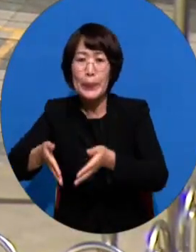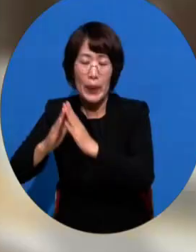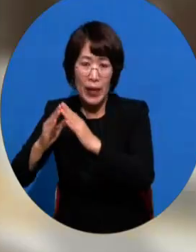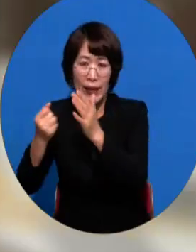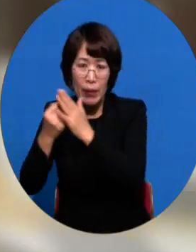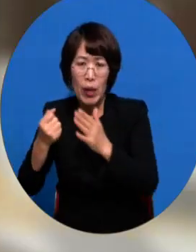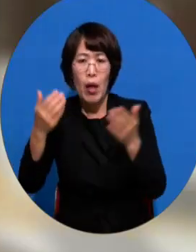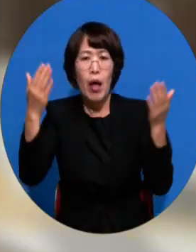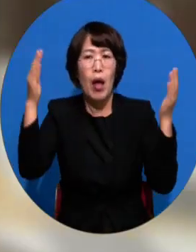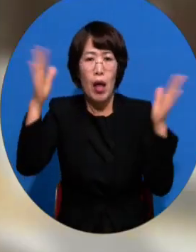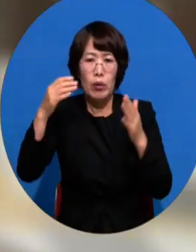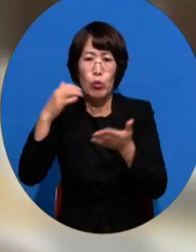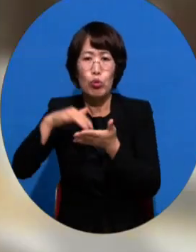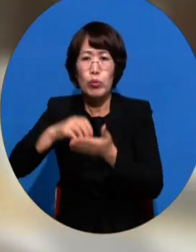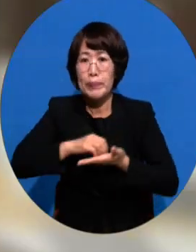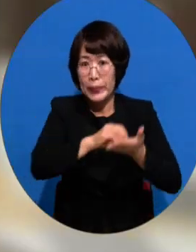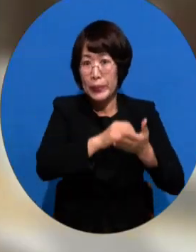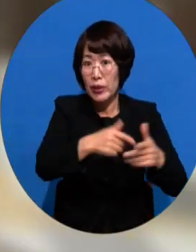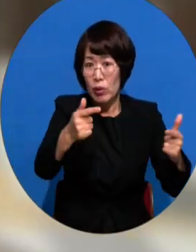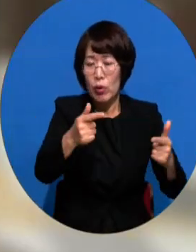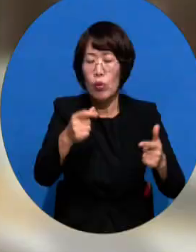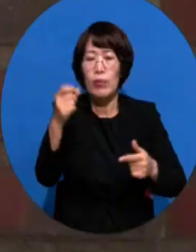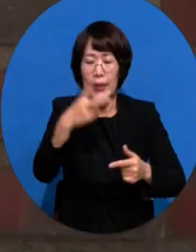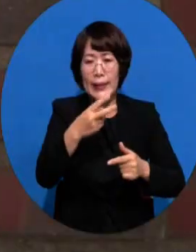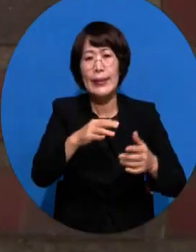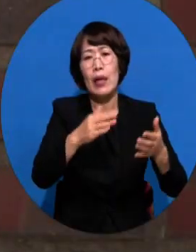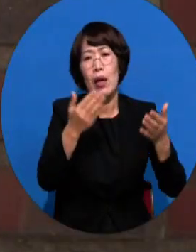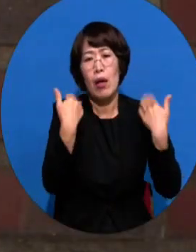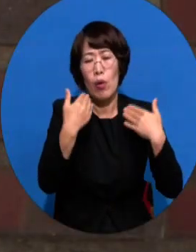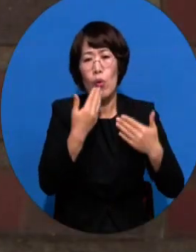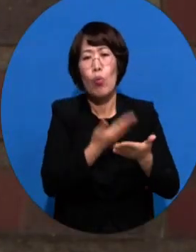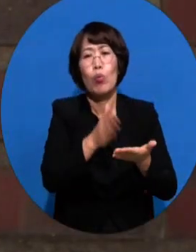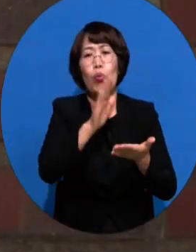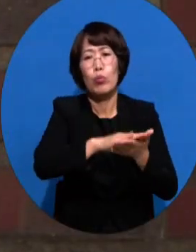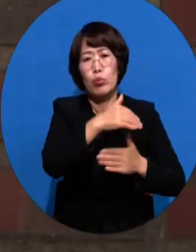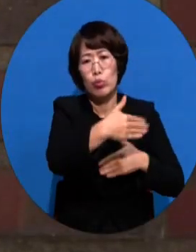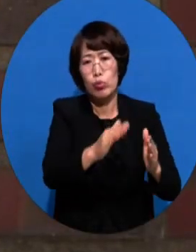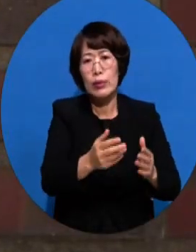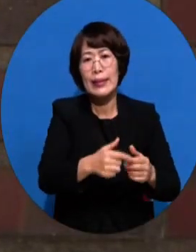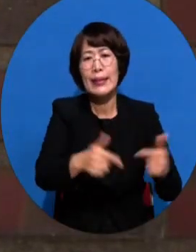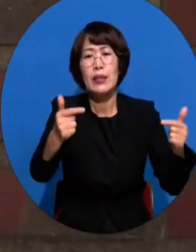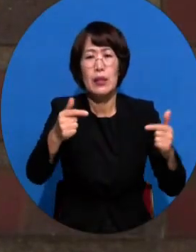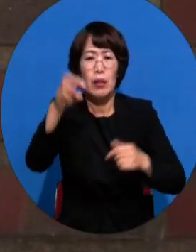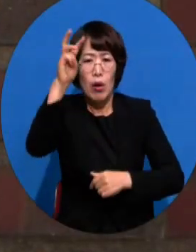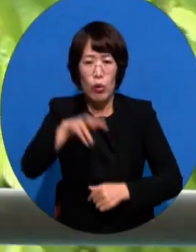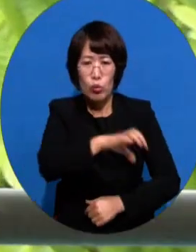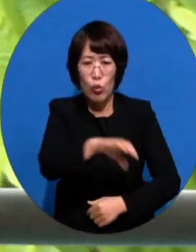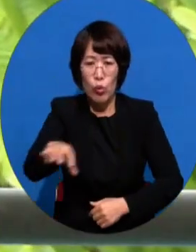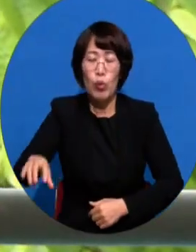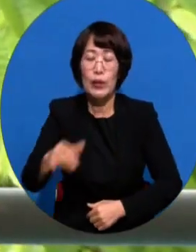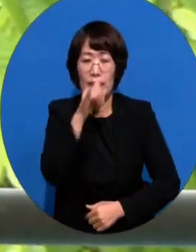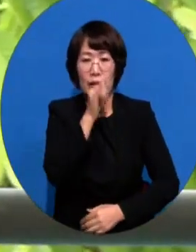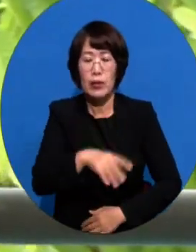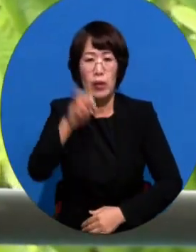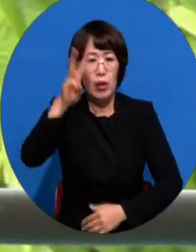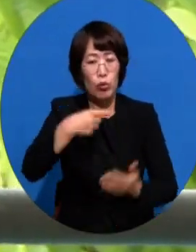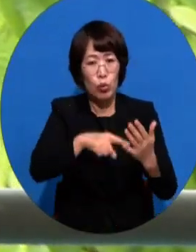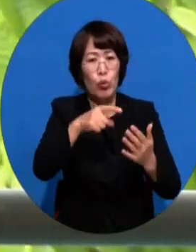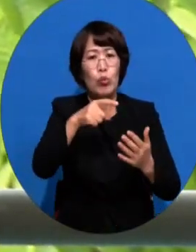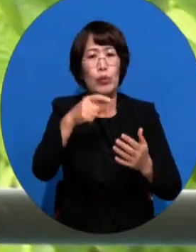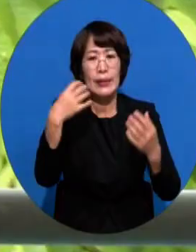학생 수용이 늘어날 것으로 예상되자 교실 수를 늘리는 공사도 광주 곳곳에서 이어지고 있습니다. 광주시